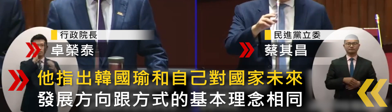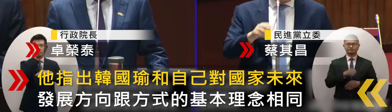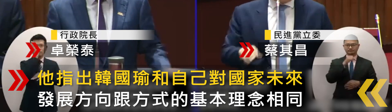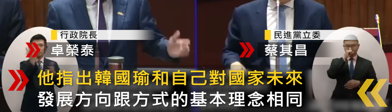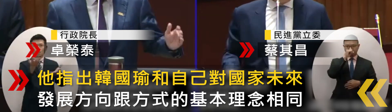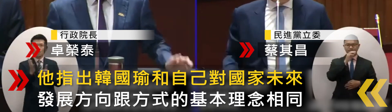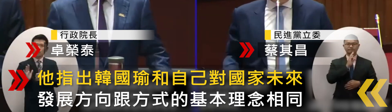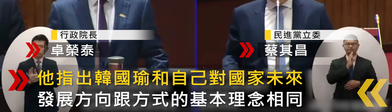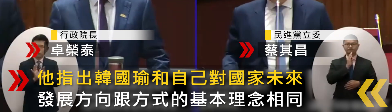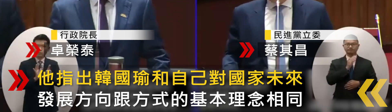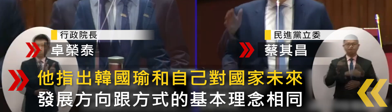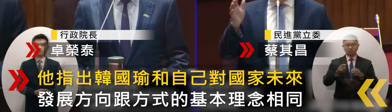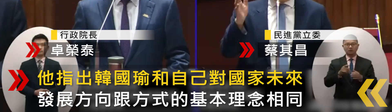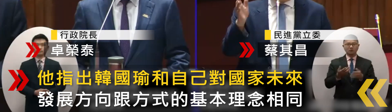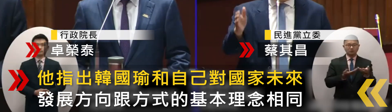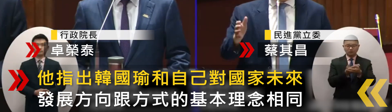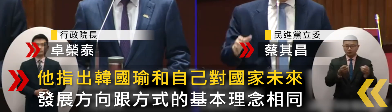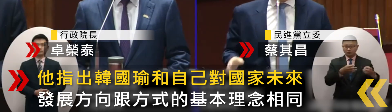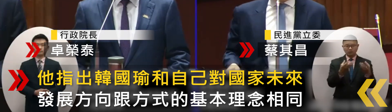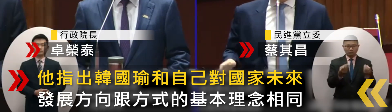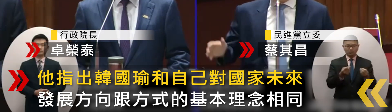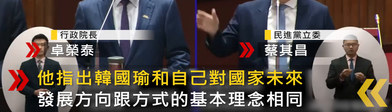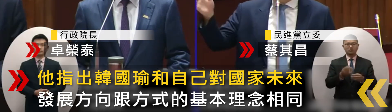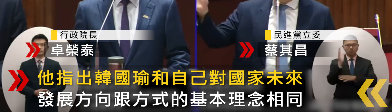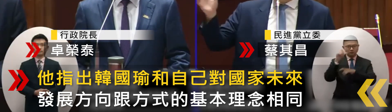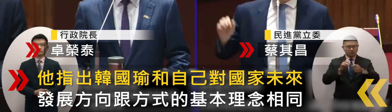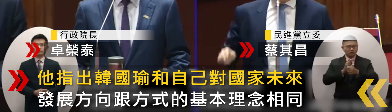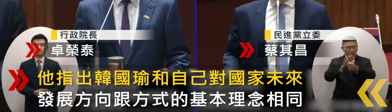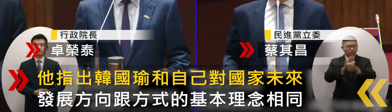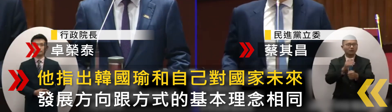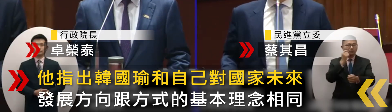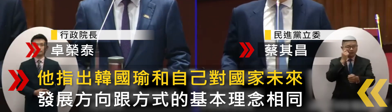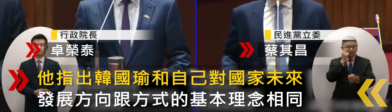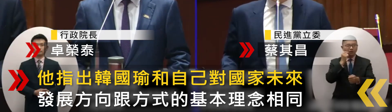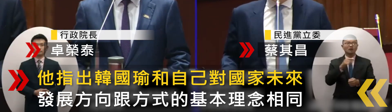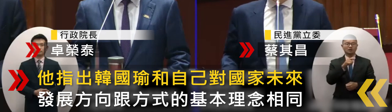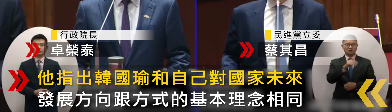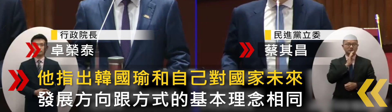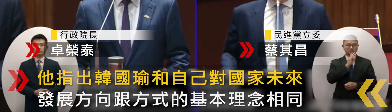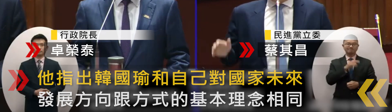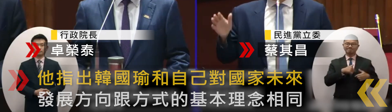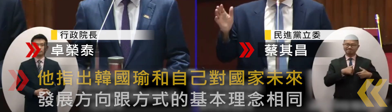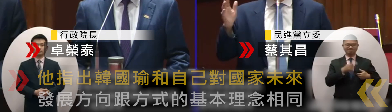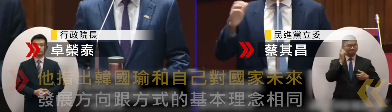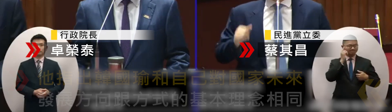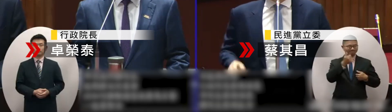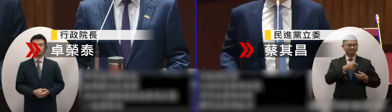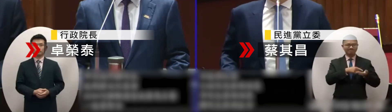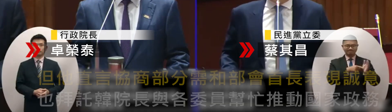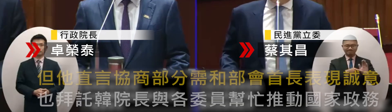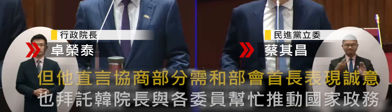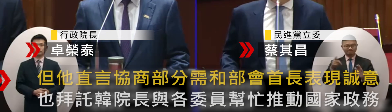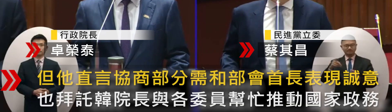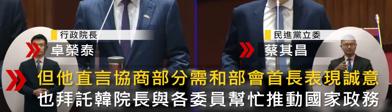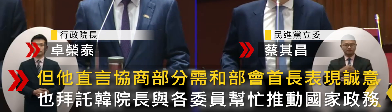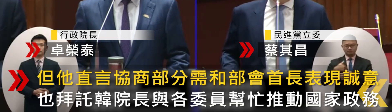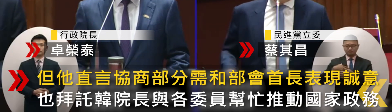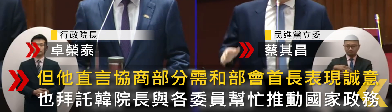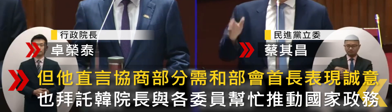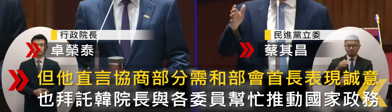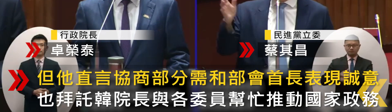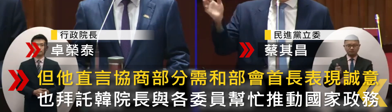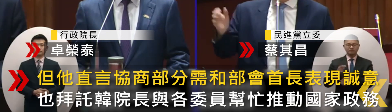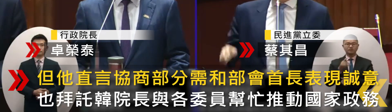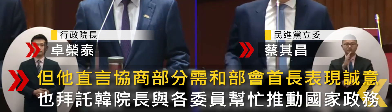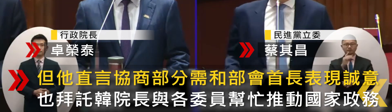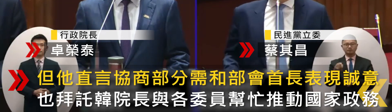为首要，我们一起来努力。 执政党展现诚意，韩院长展现能力，我想这个才是国家之福啦。所